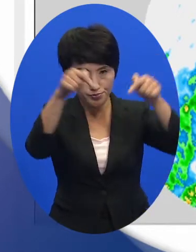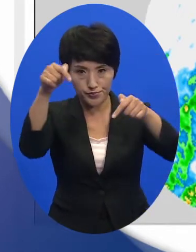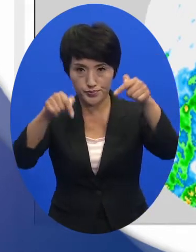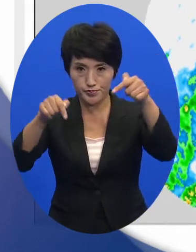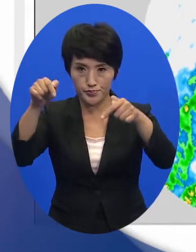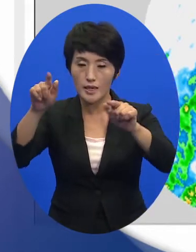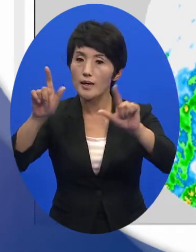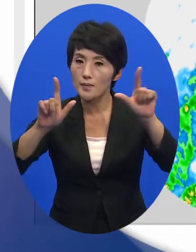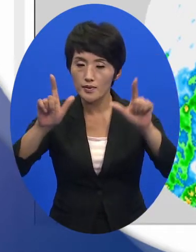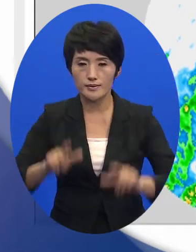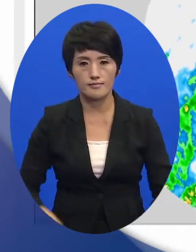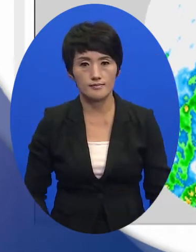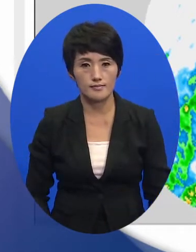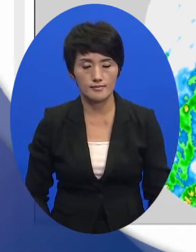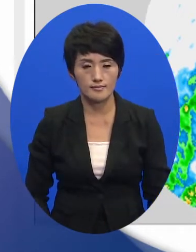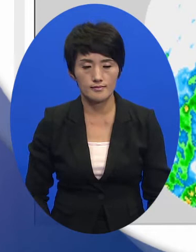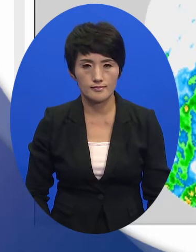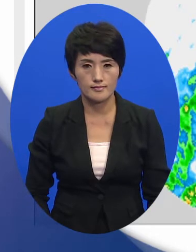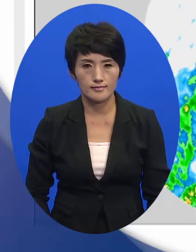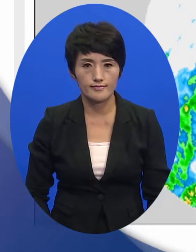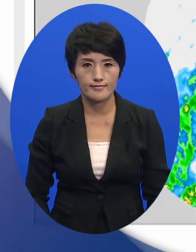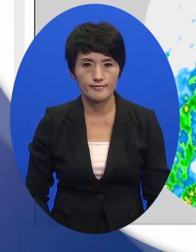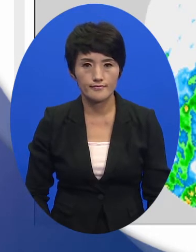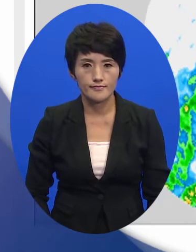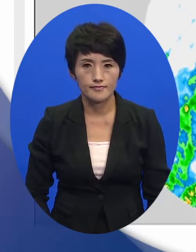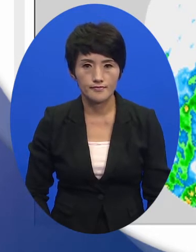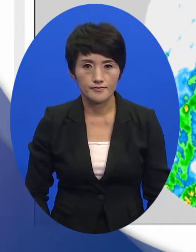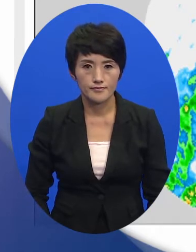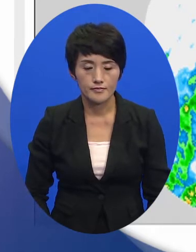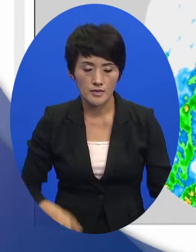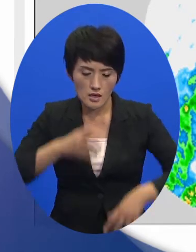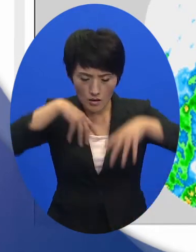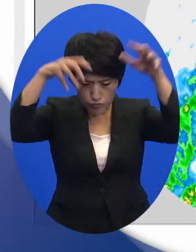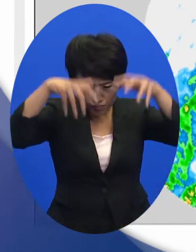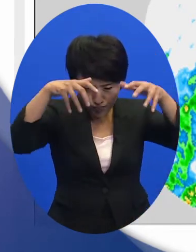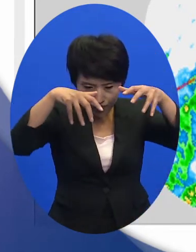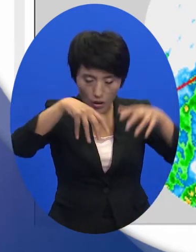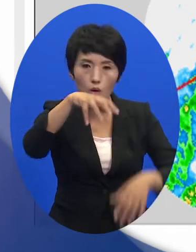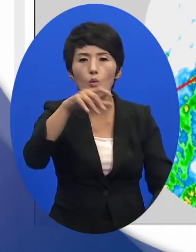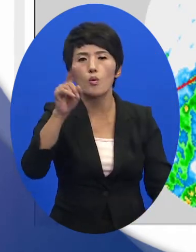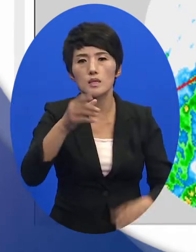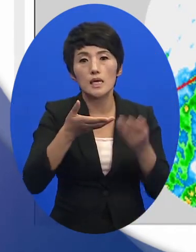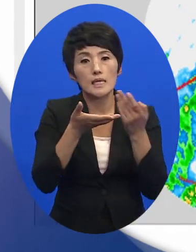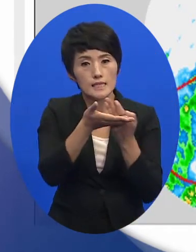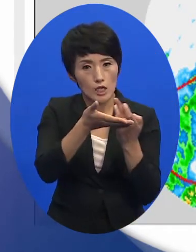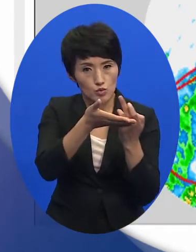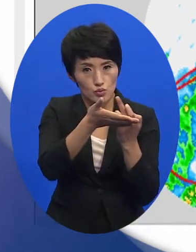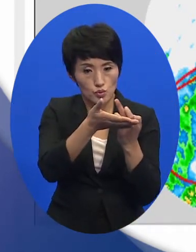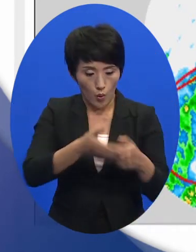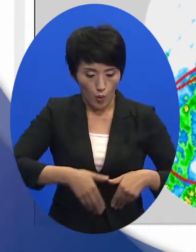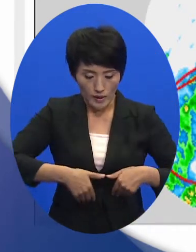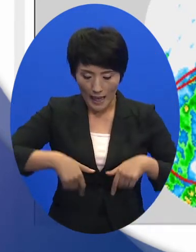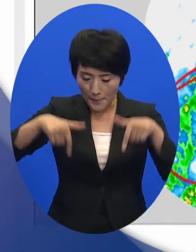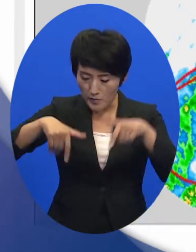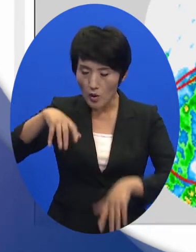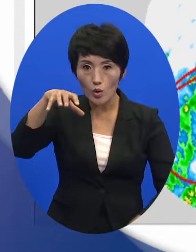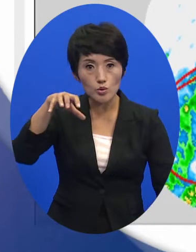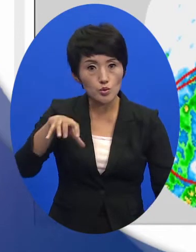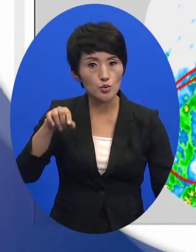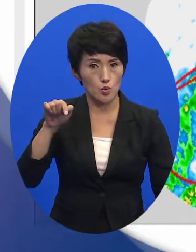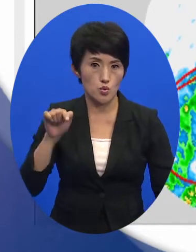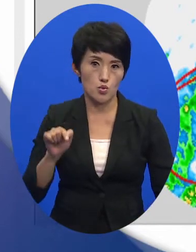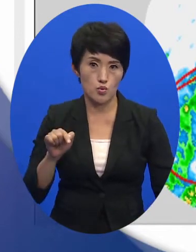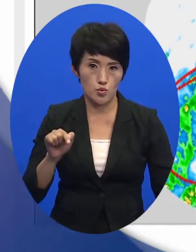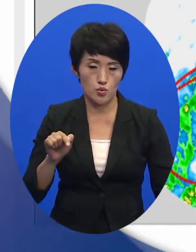있습니다 하지만 또한 주강수 되는 제주도 남서쪽 해상으로 부터 전차